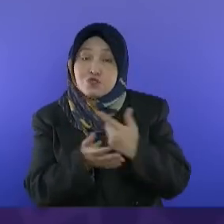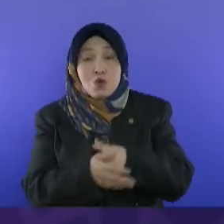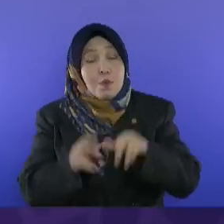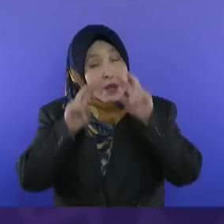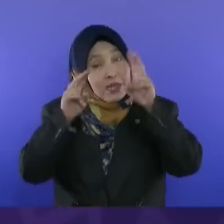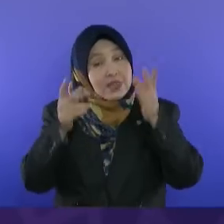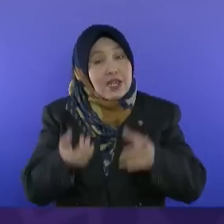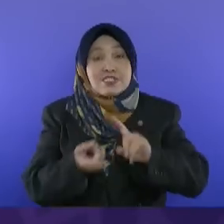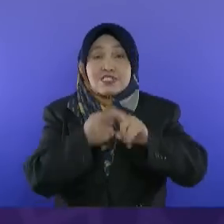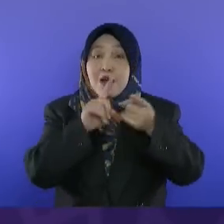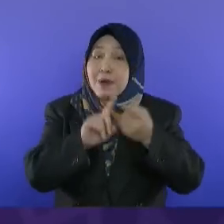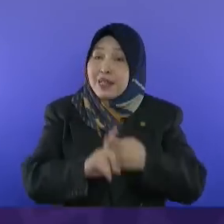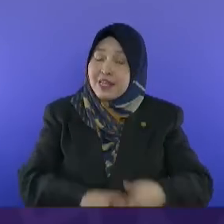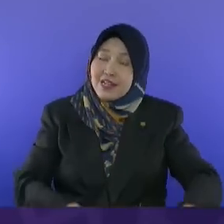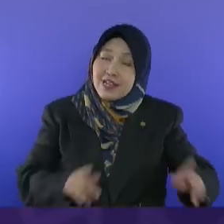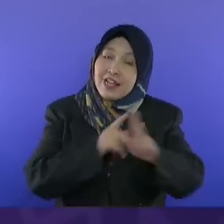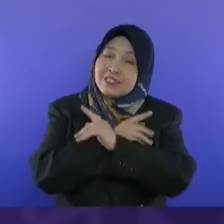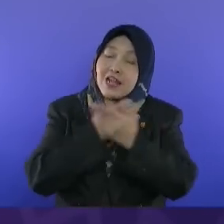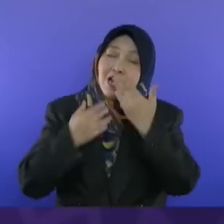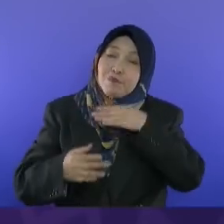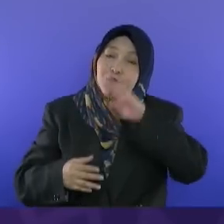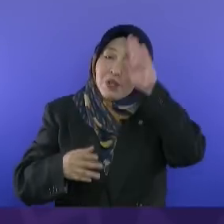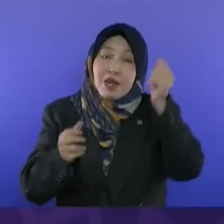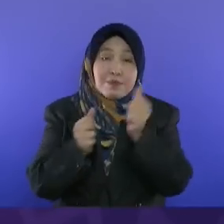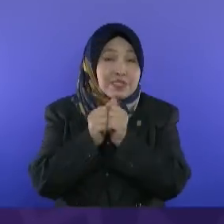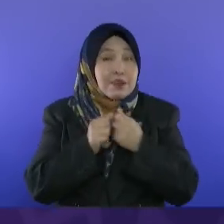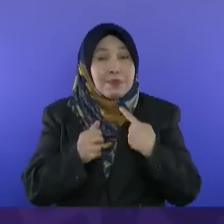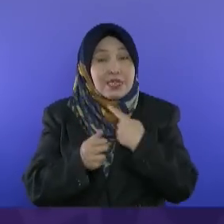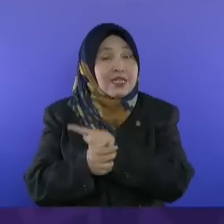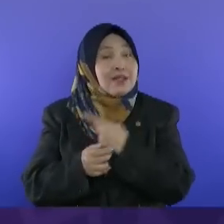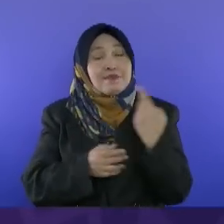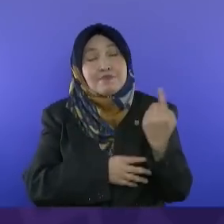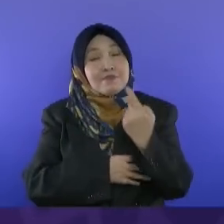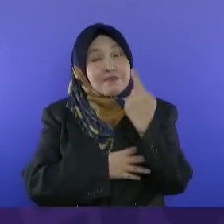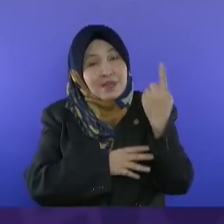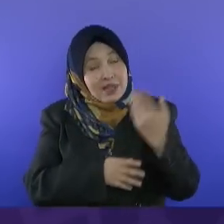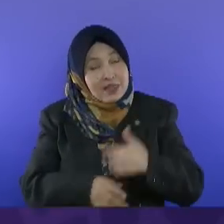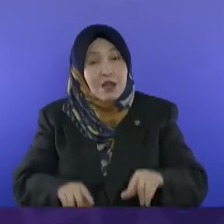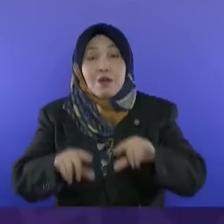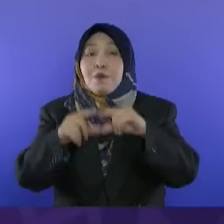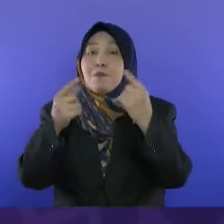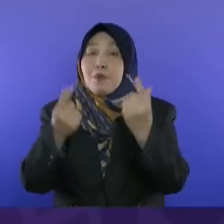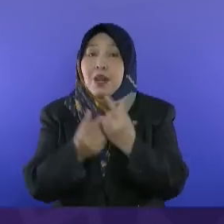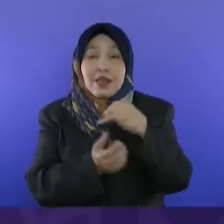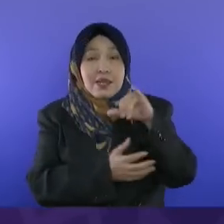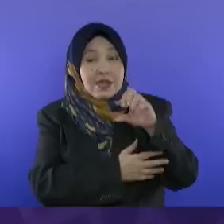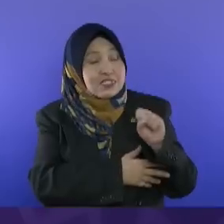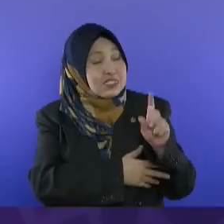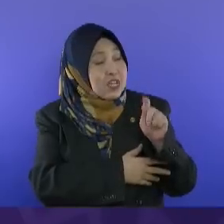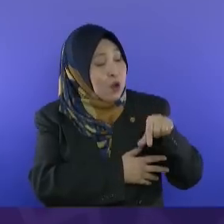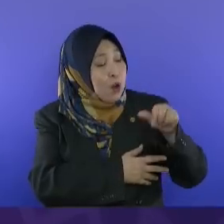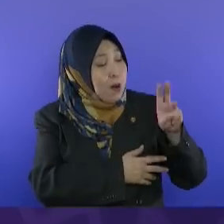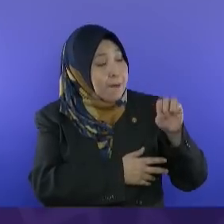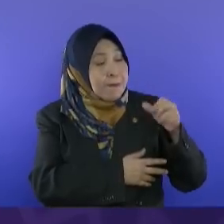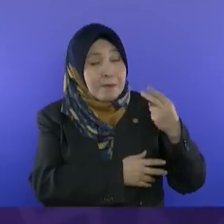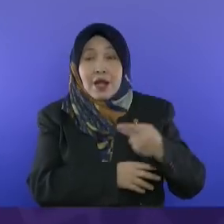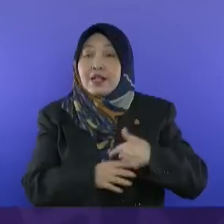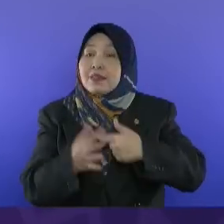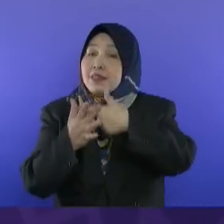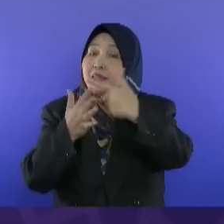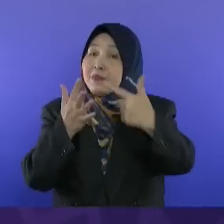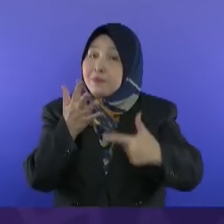sahabat-sahabatnya dikasih Alhamdulillah sama kita di studio 3 bulan di